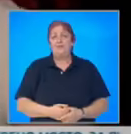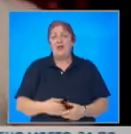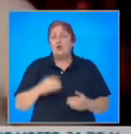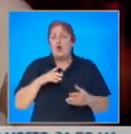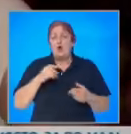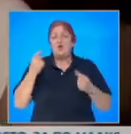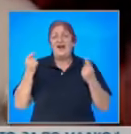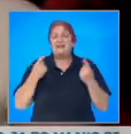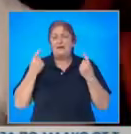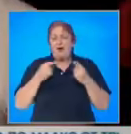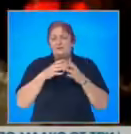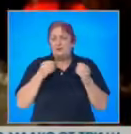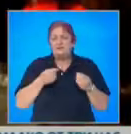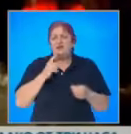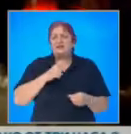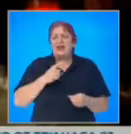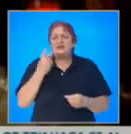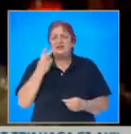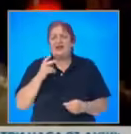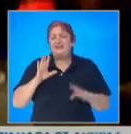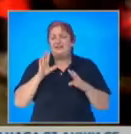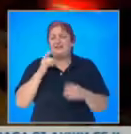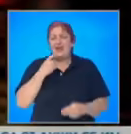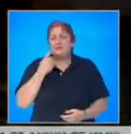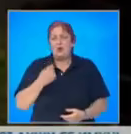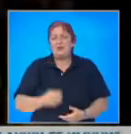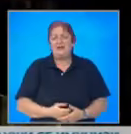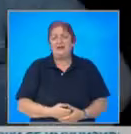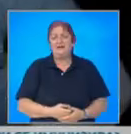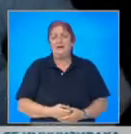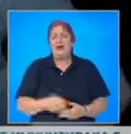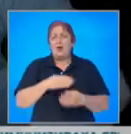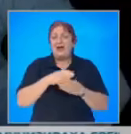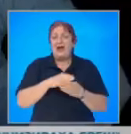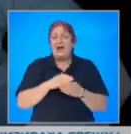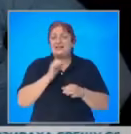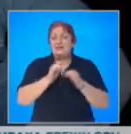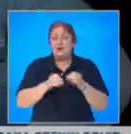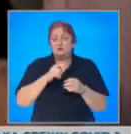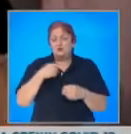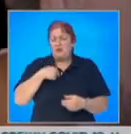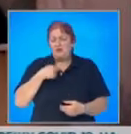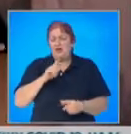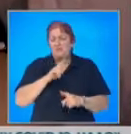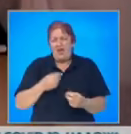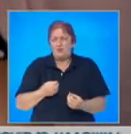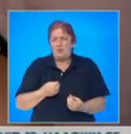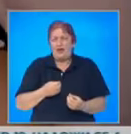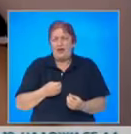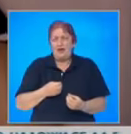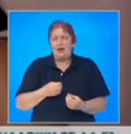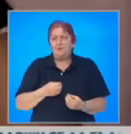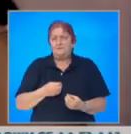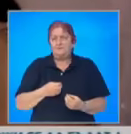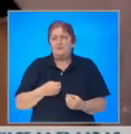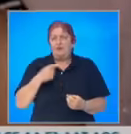Толкова е забавно, липсваше ми. Сякаш е 2019-та. Прекарах вируса и за мен това е глупаво. Просто ще